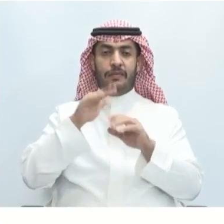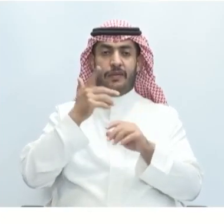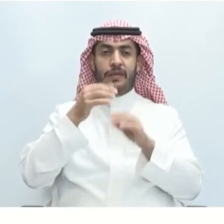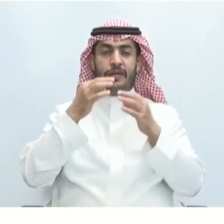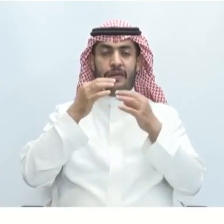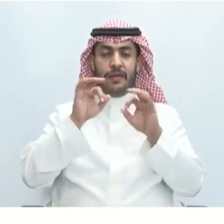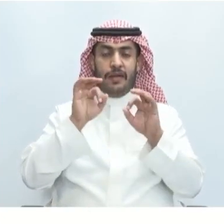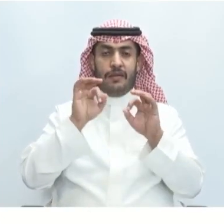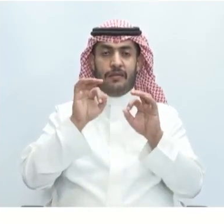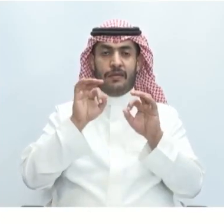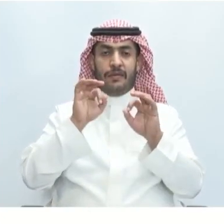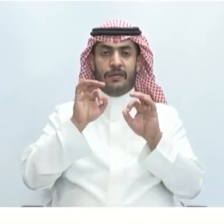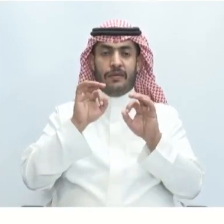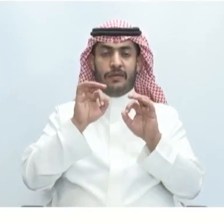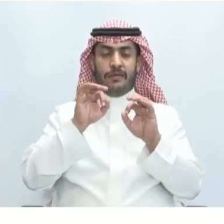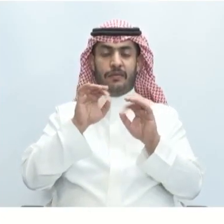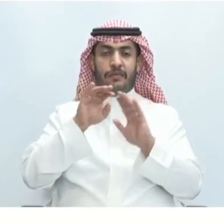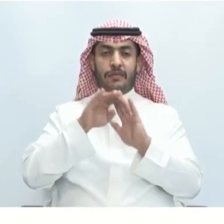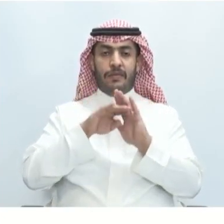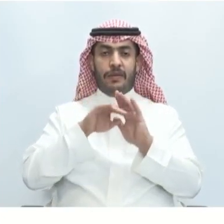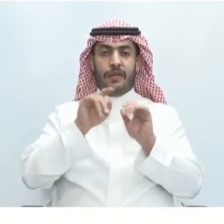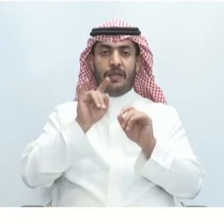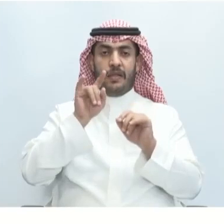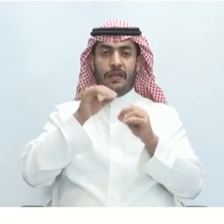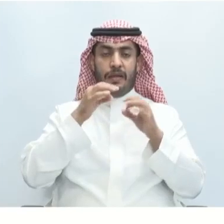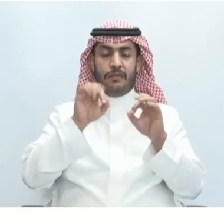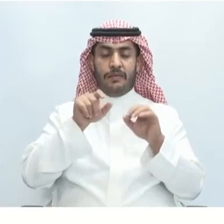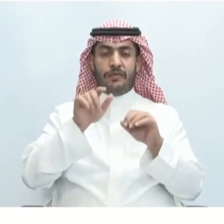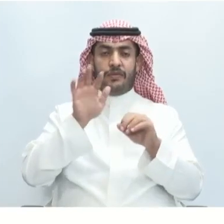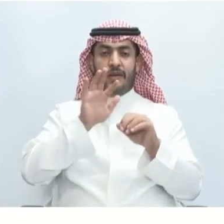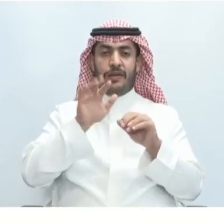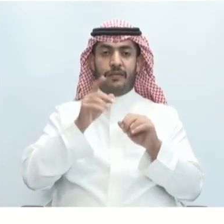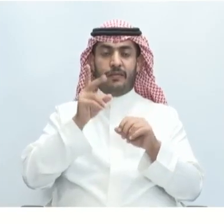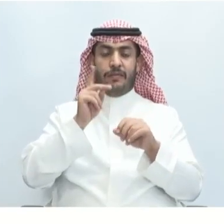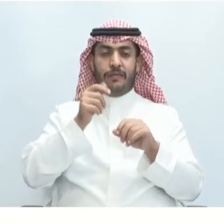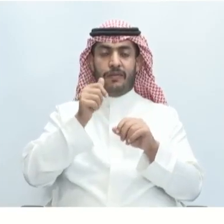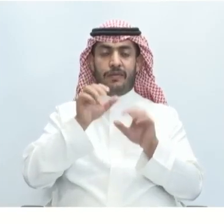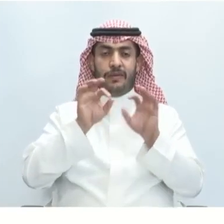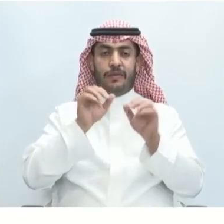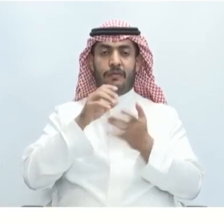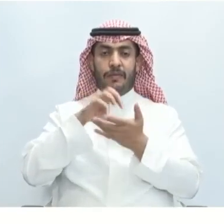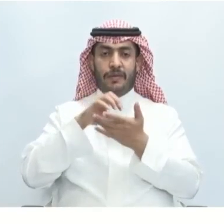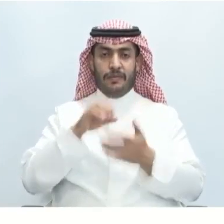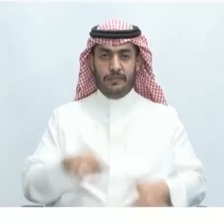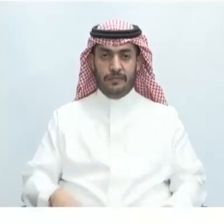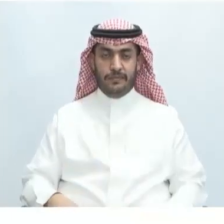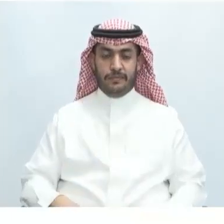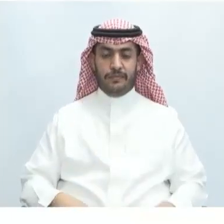بجميع جميع الطائرات بهذا الشكل وبالتالي لذلك تحدد المسارات